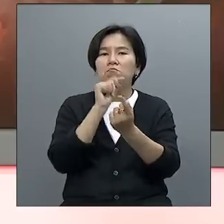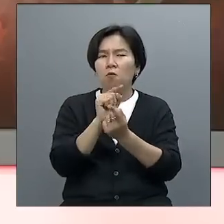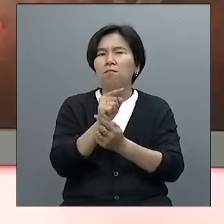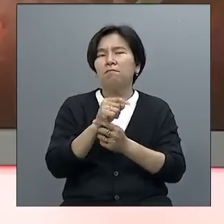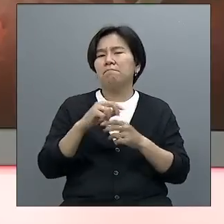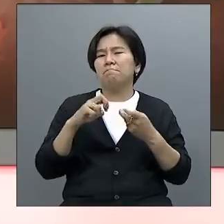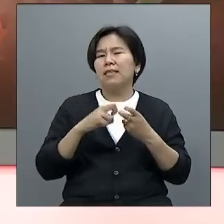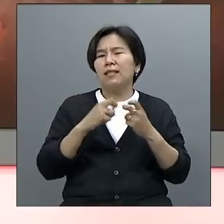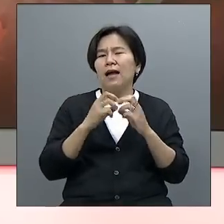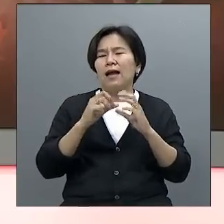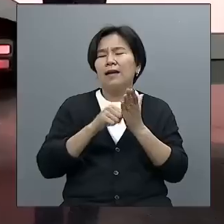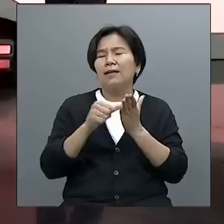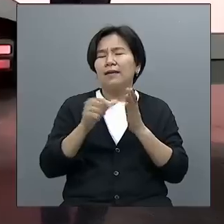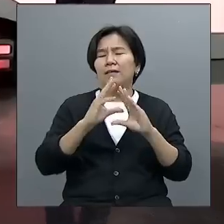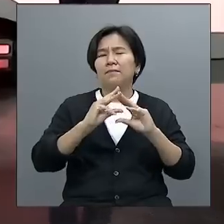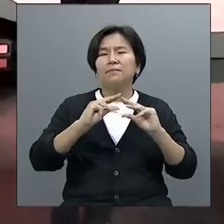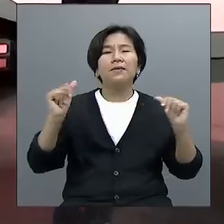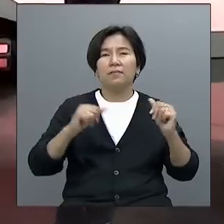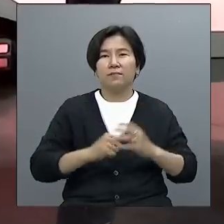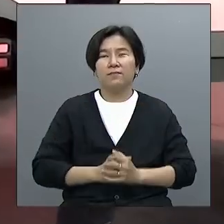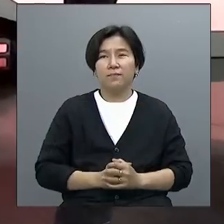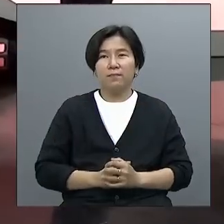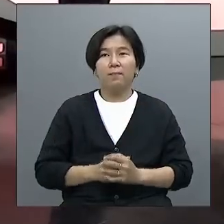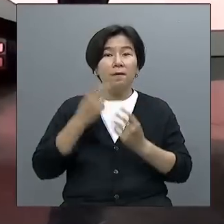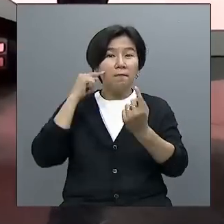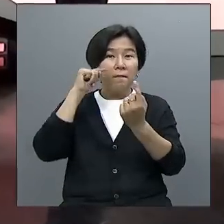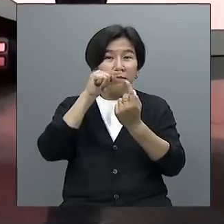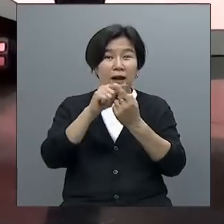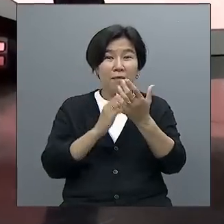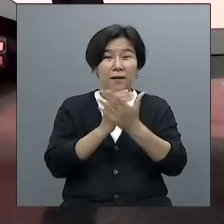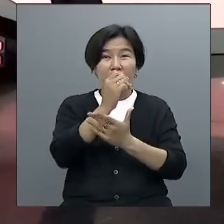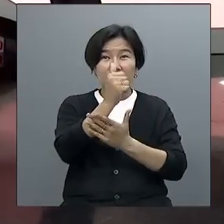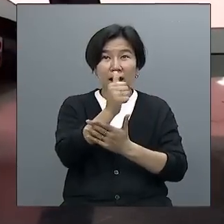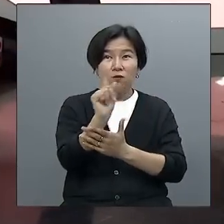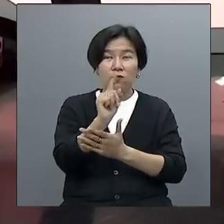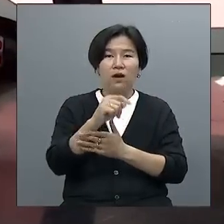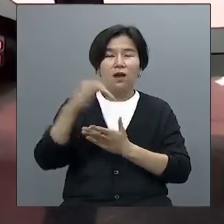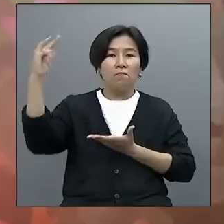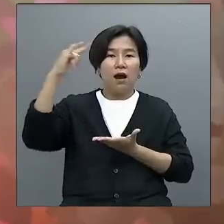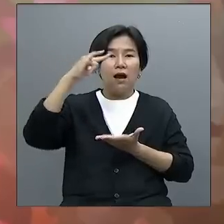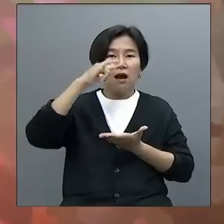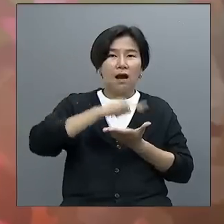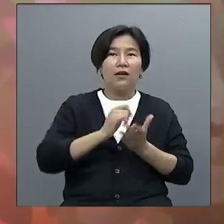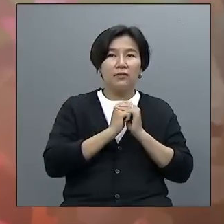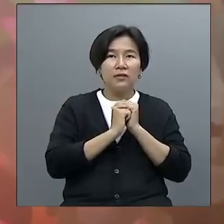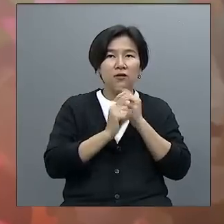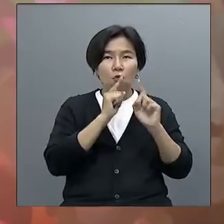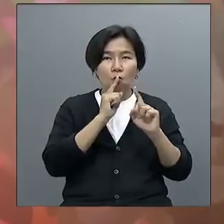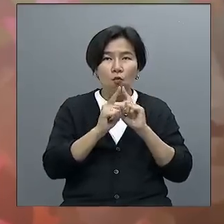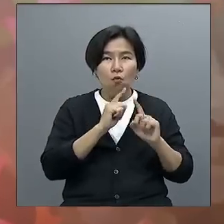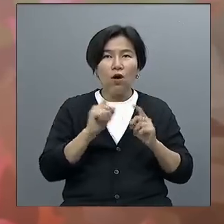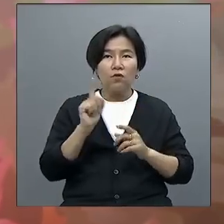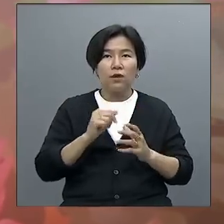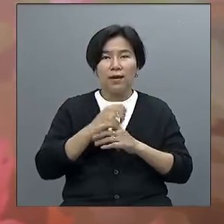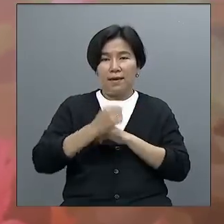ขัดแย้งค่ะคุณจะชะตาคุณพรวดีคะความสำเร็จหนึ่งที่เกิดขึ้นจากภารกิจในครั้งนี้ของ bringenนะคะก็คือมีความเป็นไปได้ค่ะที่ว่า